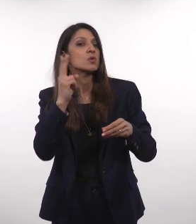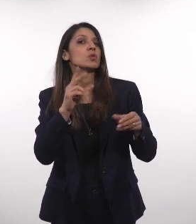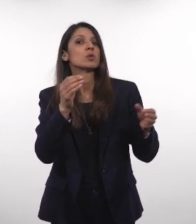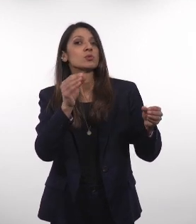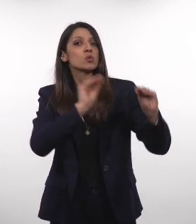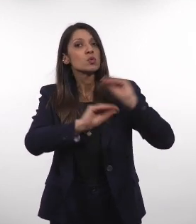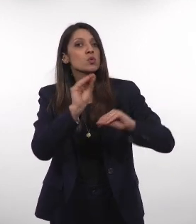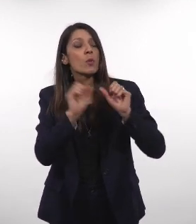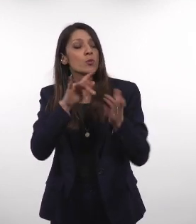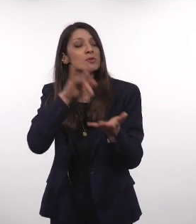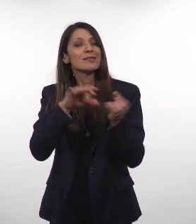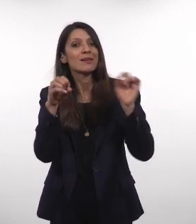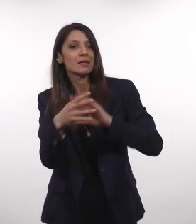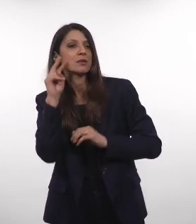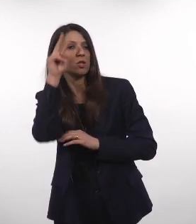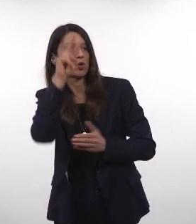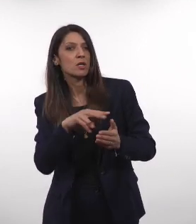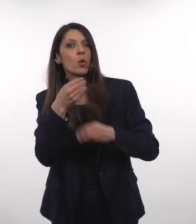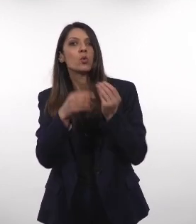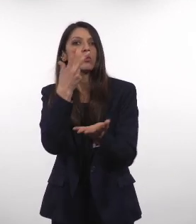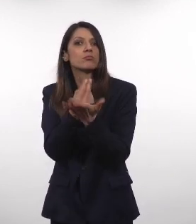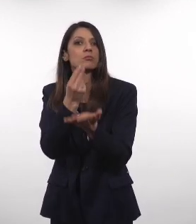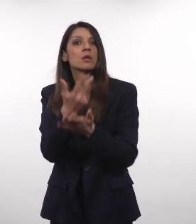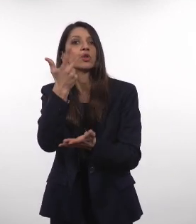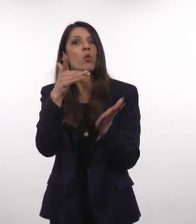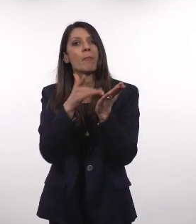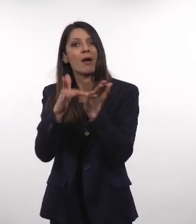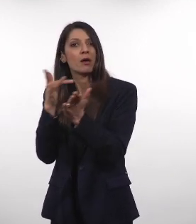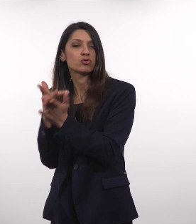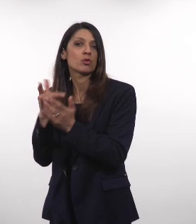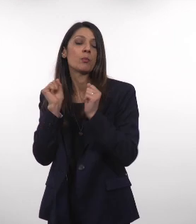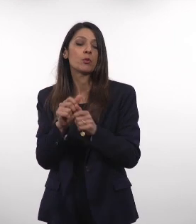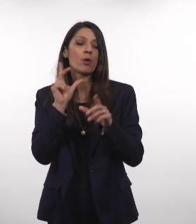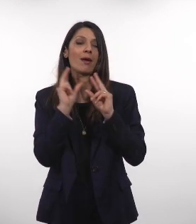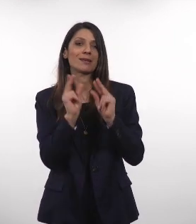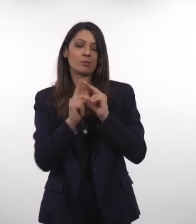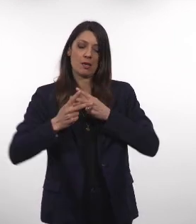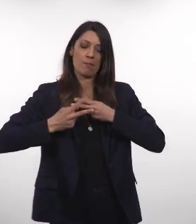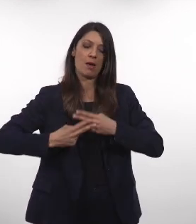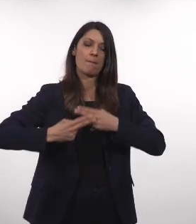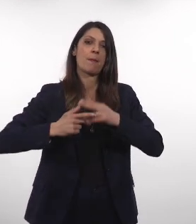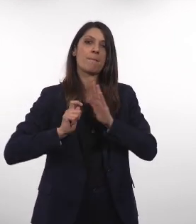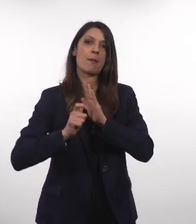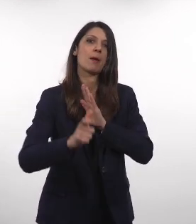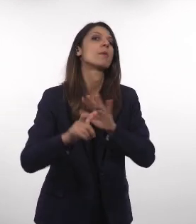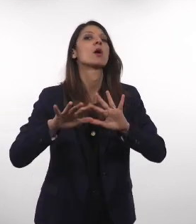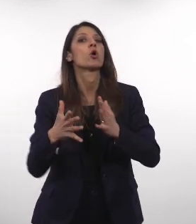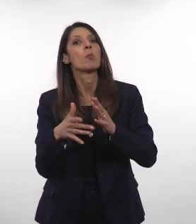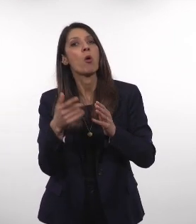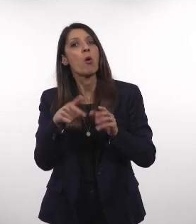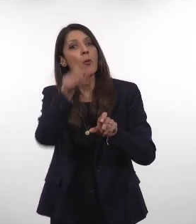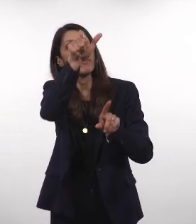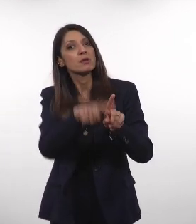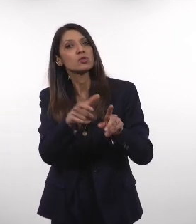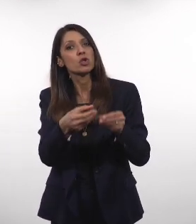site internet ou télécharger ces 3 pages et qui vous explique vraiment étape par étape aussi comment on réalise une séance